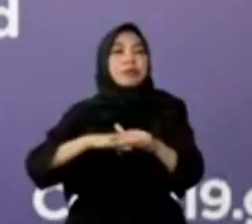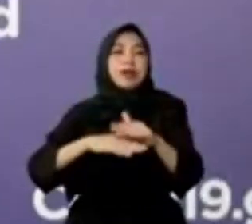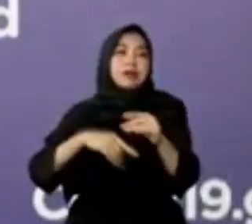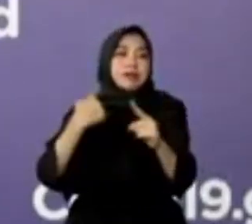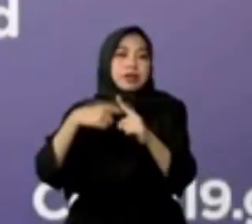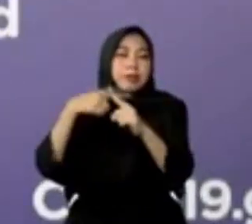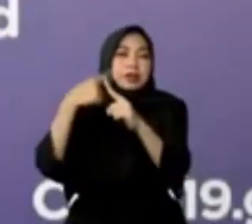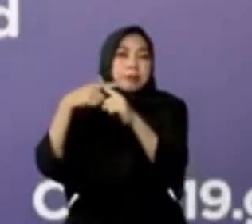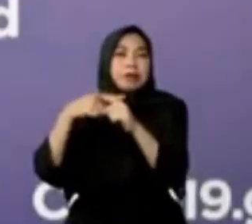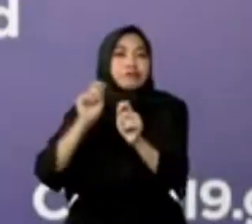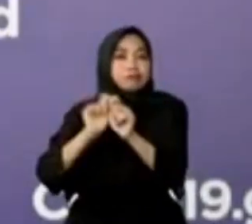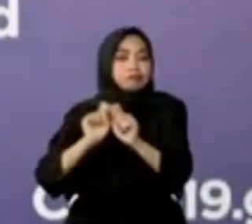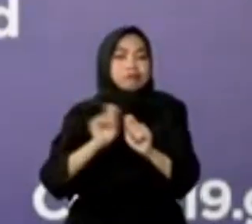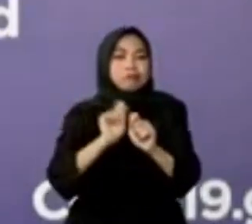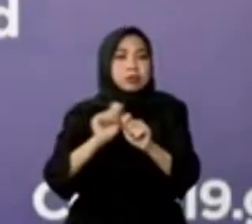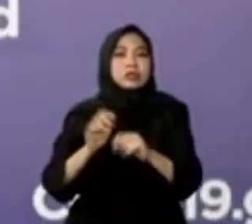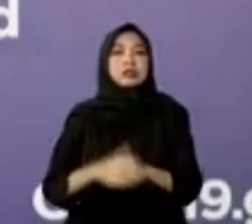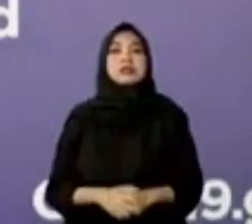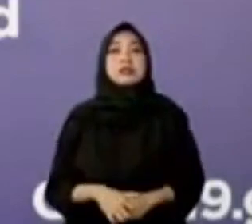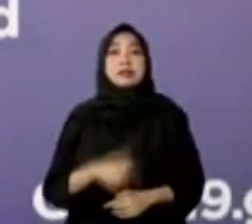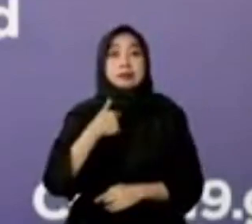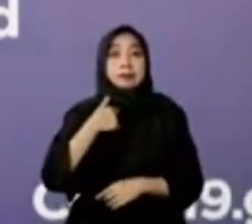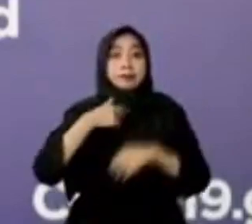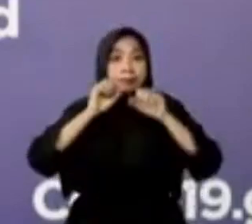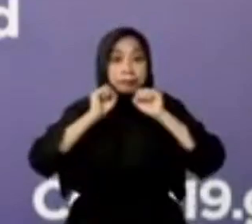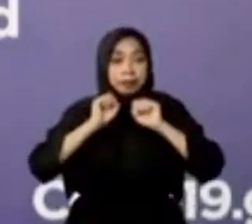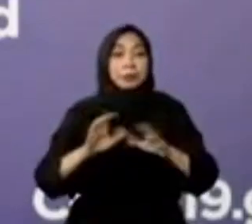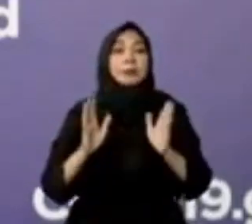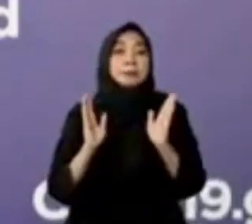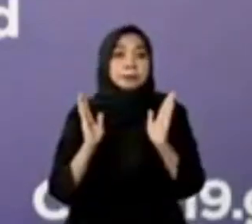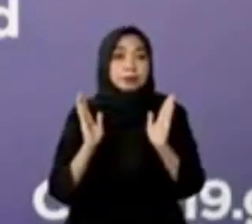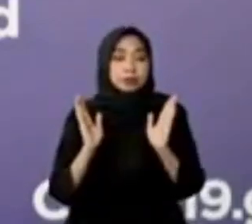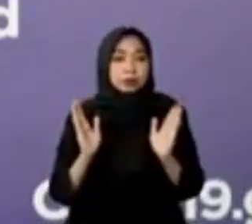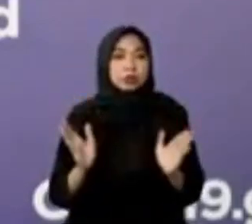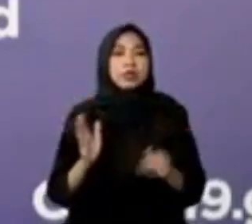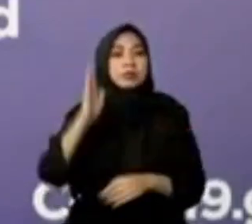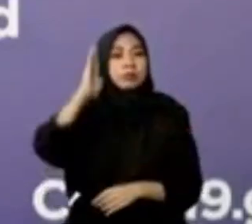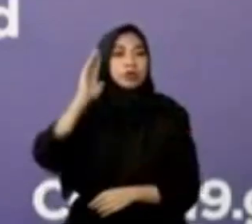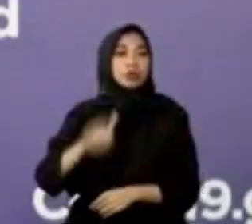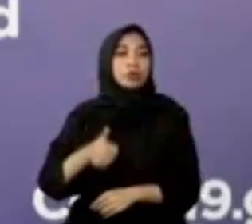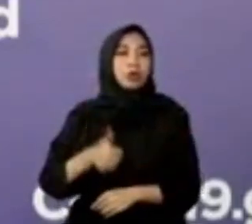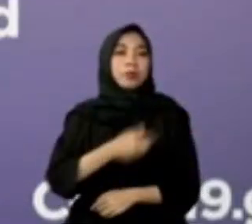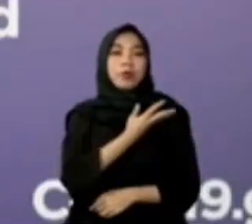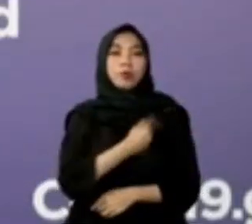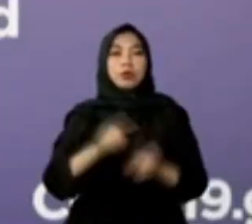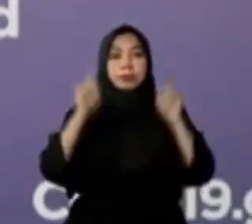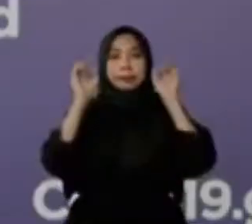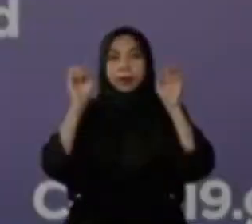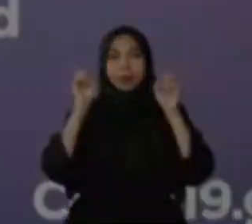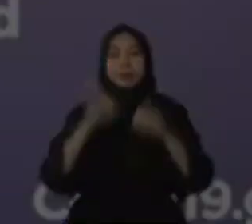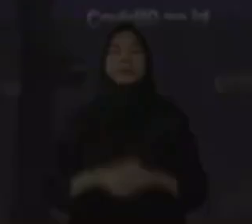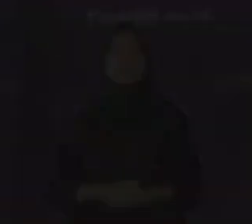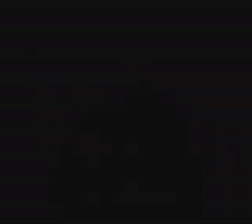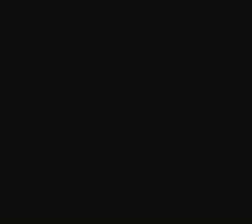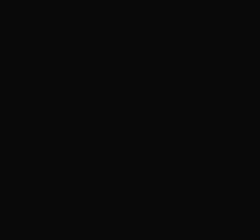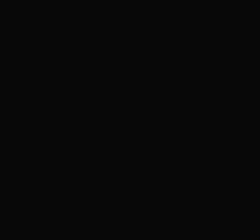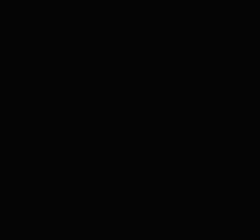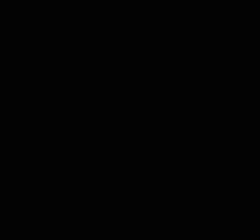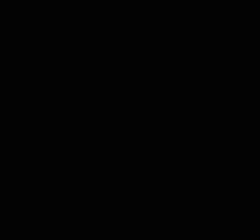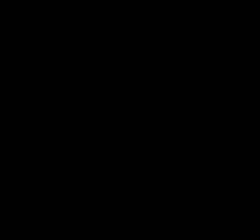oleh pemerintah. Demikian yang ingin kami sampaikan. Wassalamualaikum warahmatullahi wabarakatuh.